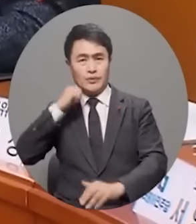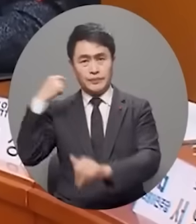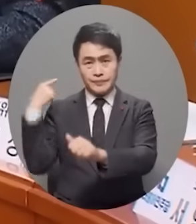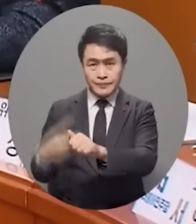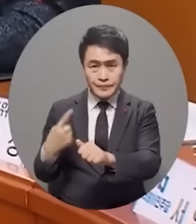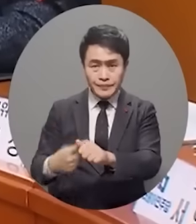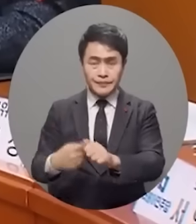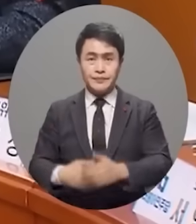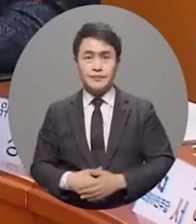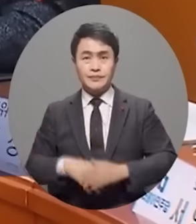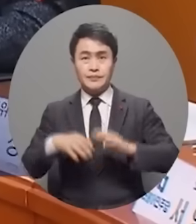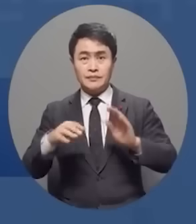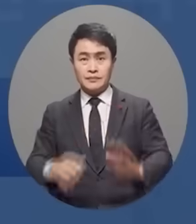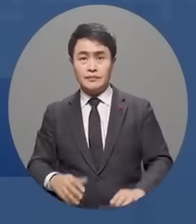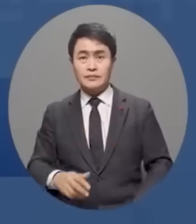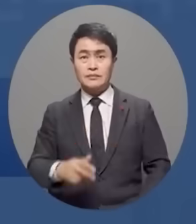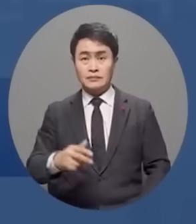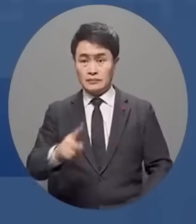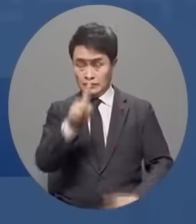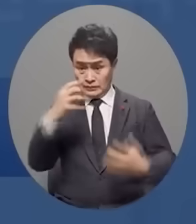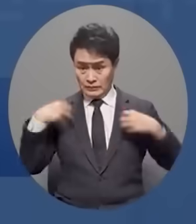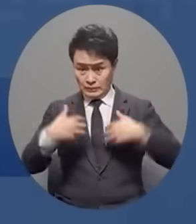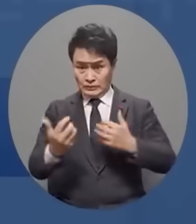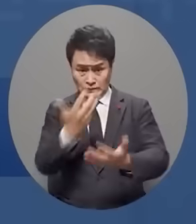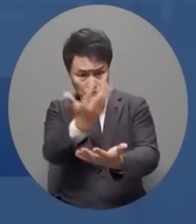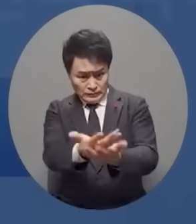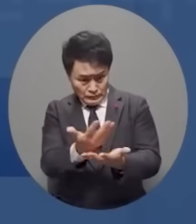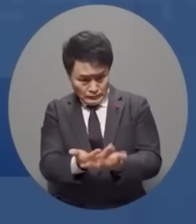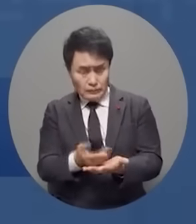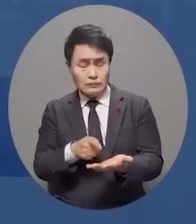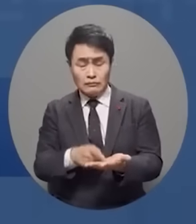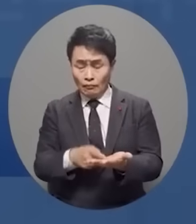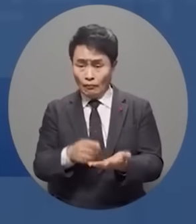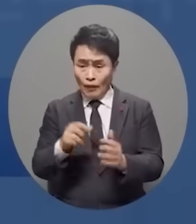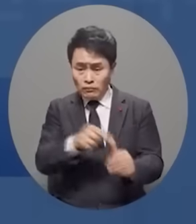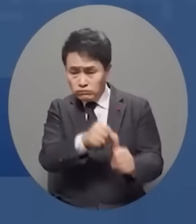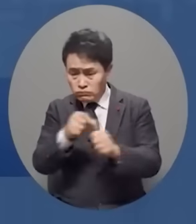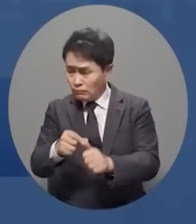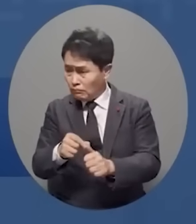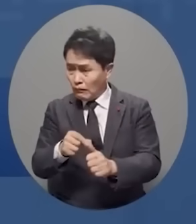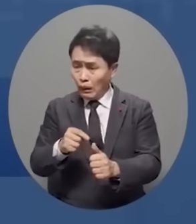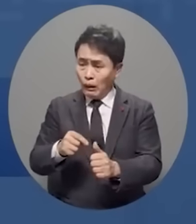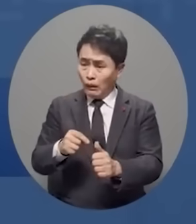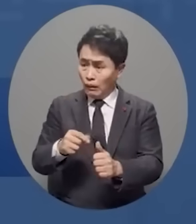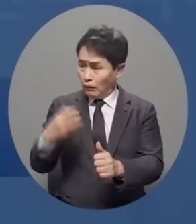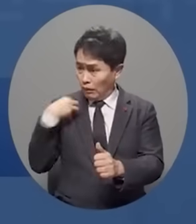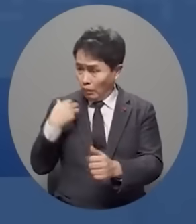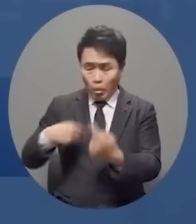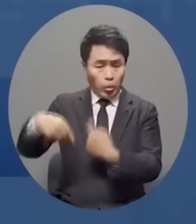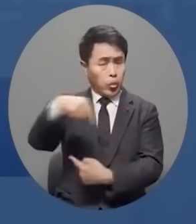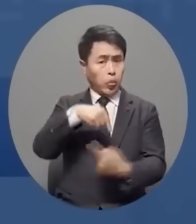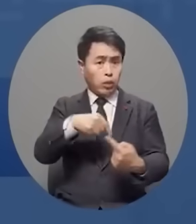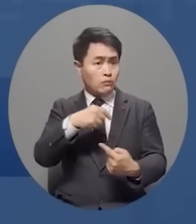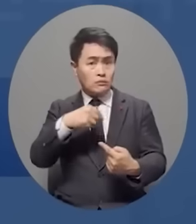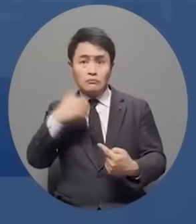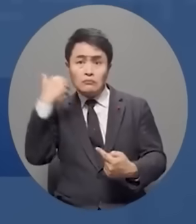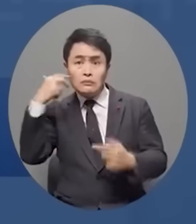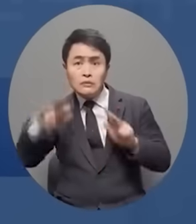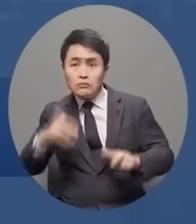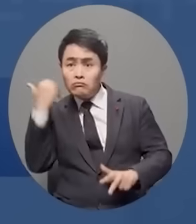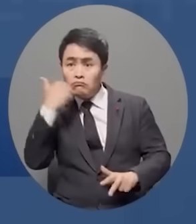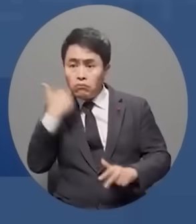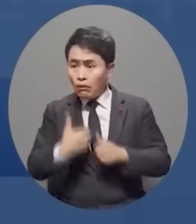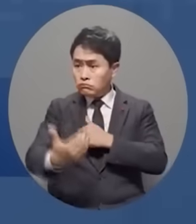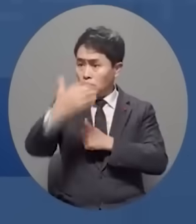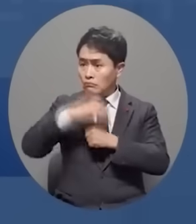맹비난했습니다. 장관 시절엔 자료만 수집한다며 인사 참사 책임을 회피하더니 이제 누구에게 책임을